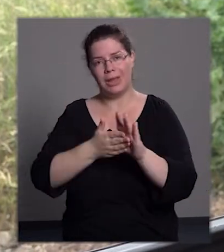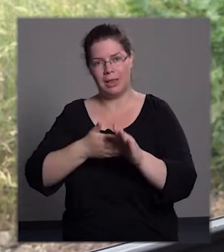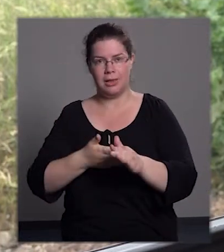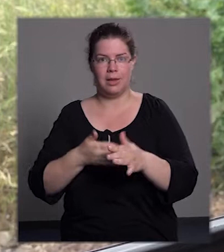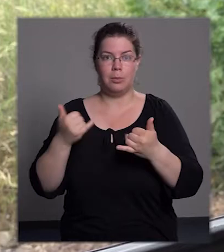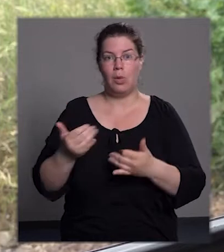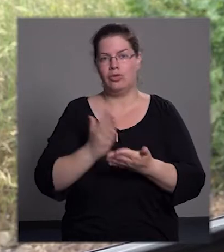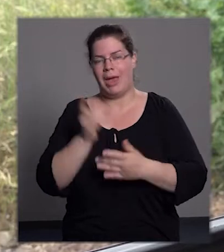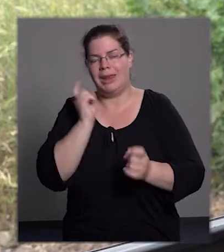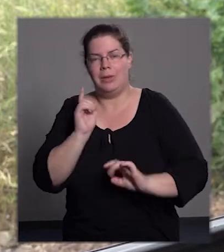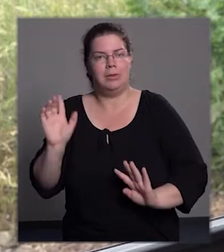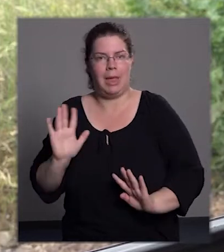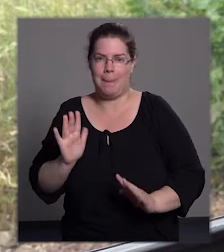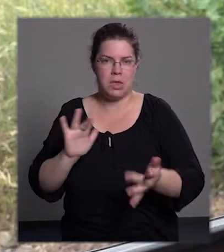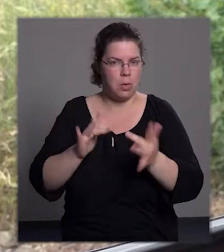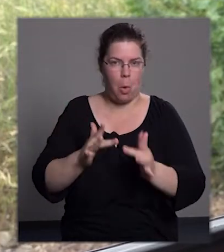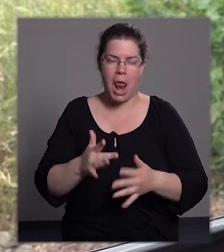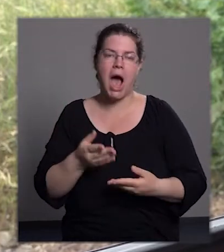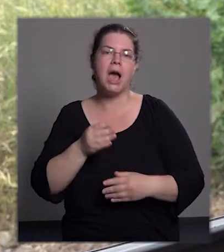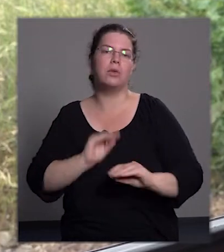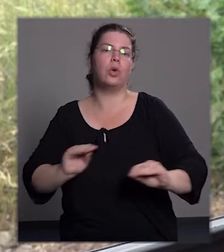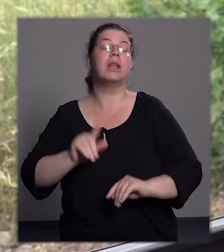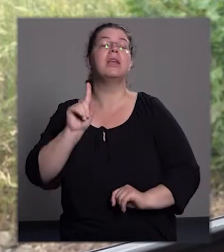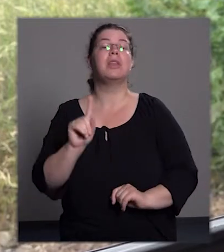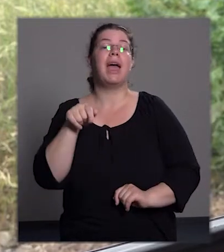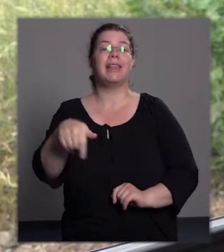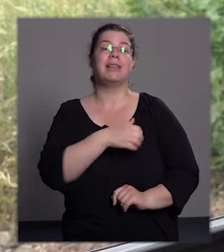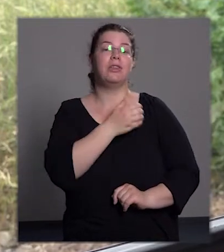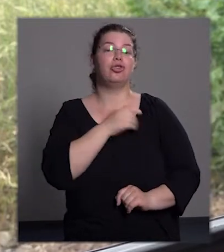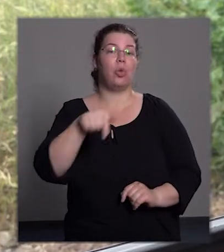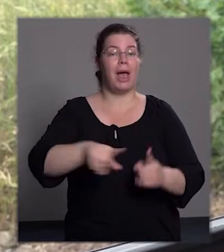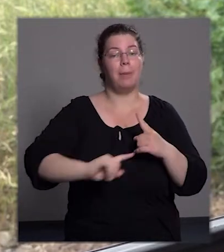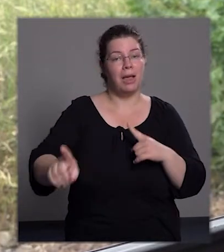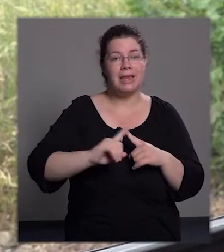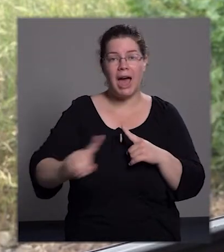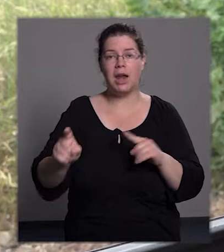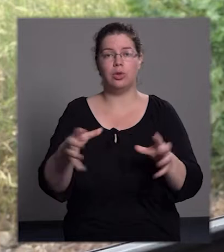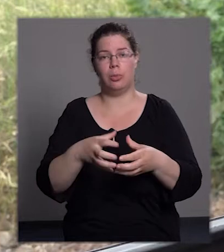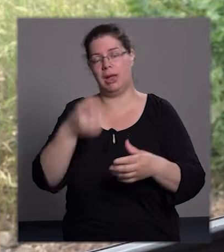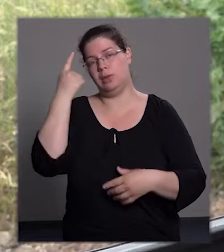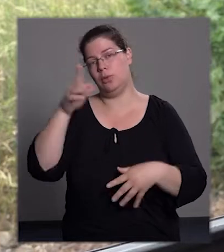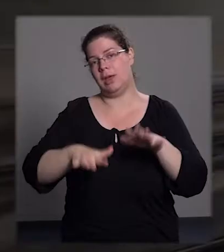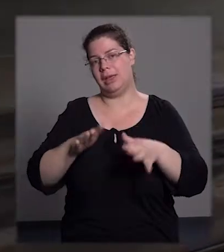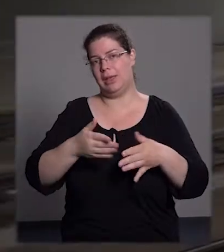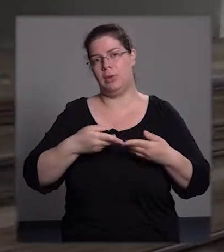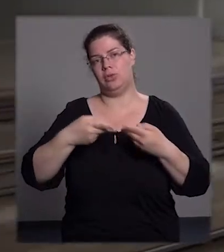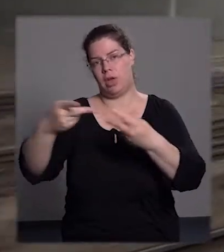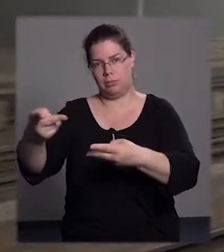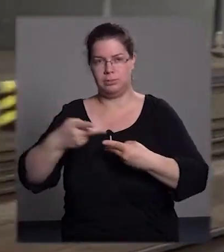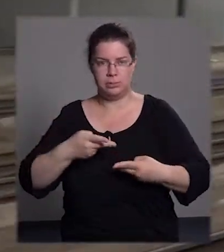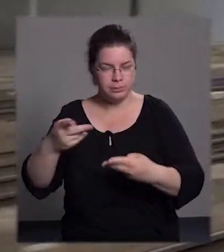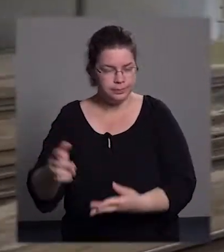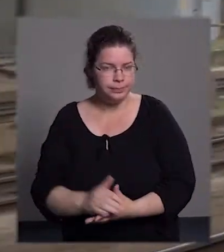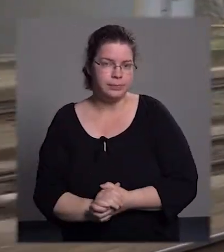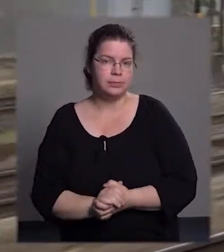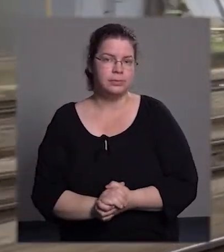az online oktatás, akkor ez az iskolába járók tömegeit tudja kényelmesen bejuttatni a városba.